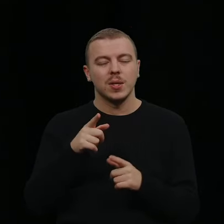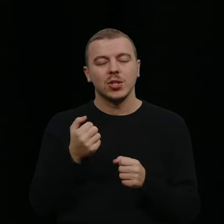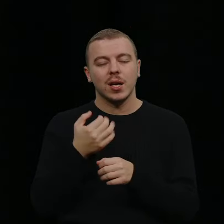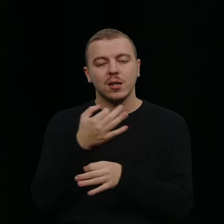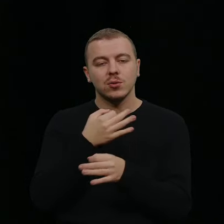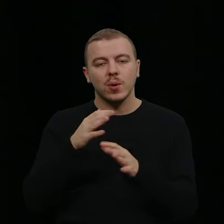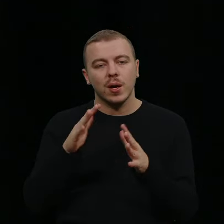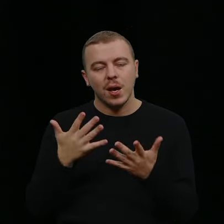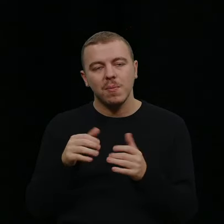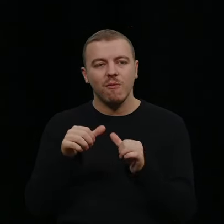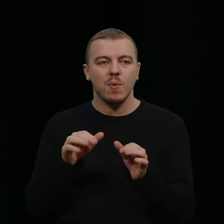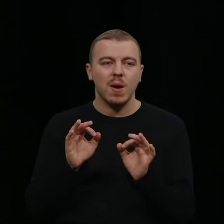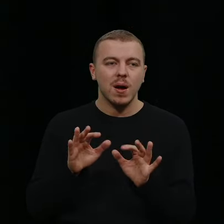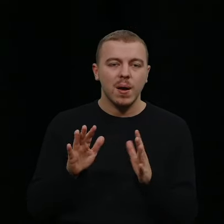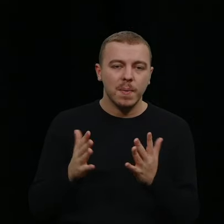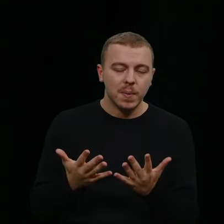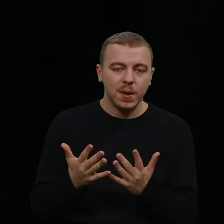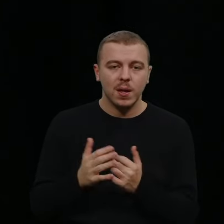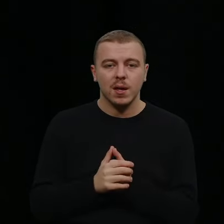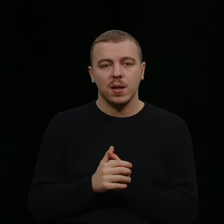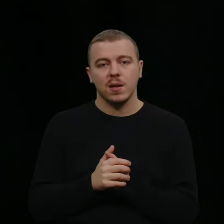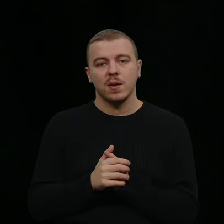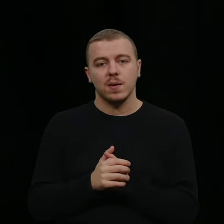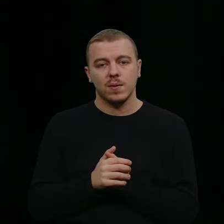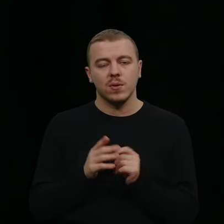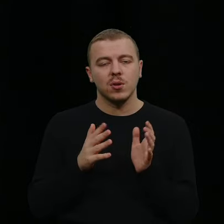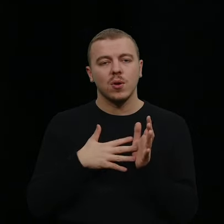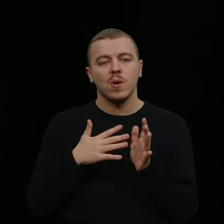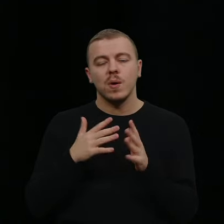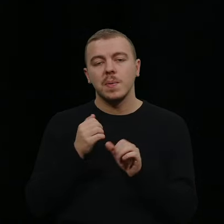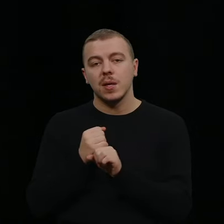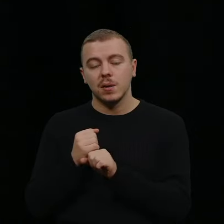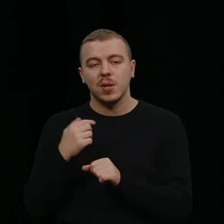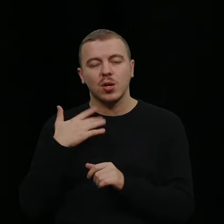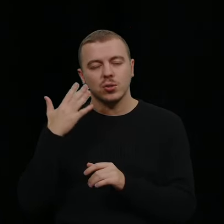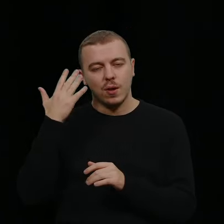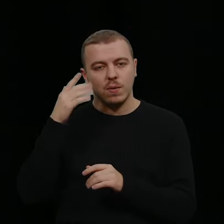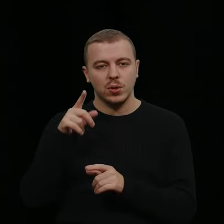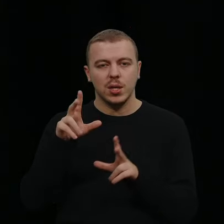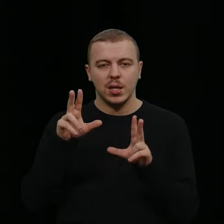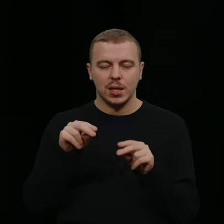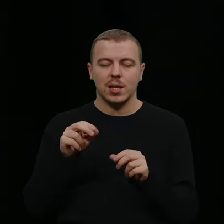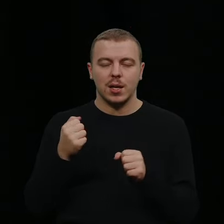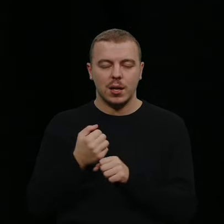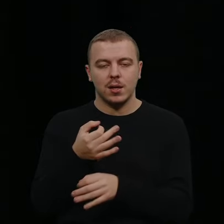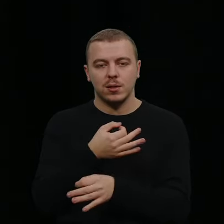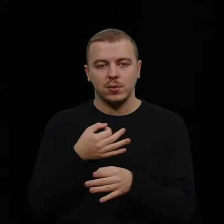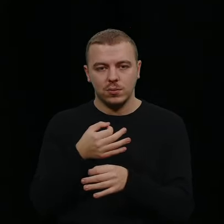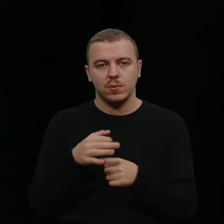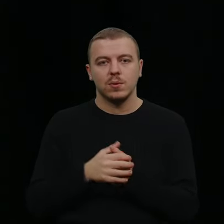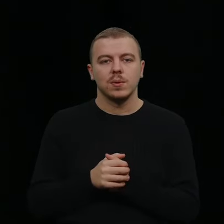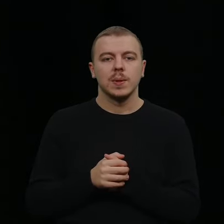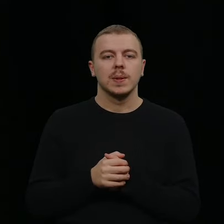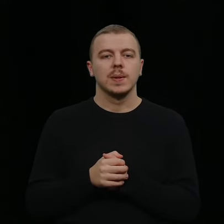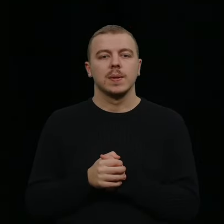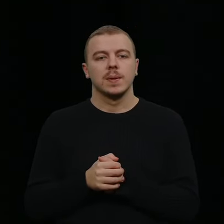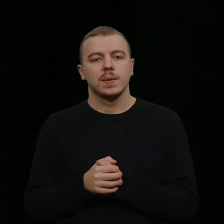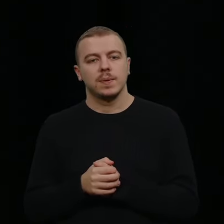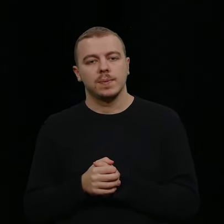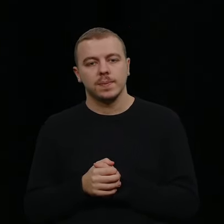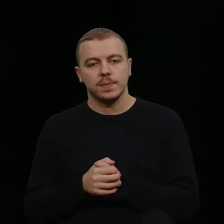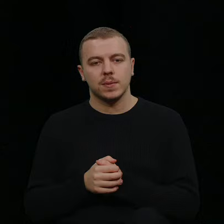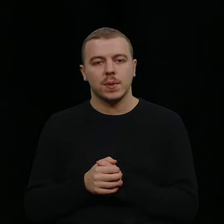kaip, kokiom formom, kaip tai reiktų padaryti, bet aš manau, kad tai yra tikrai diskutuotinas dalykas ir